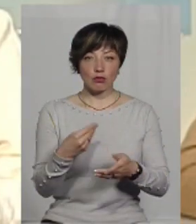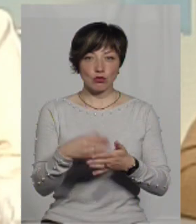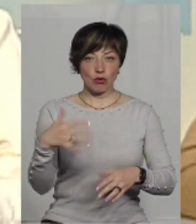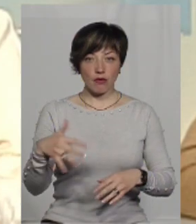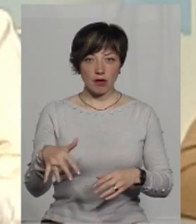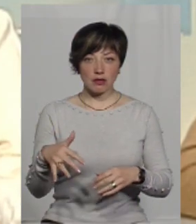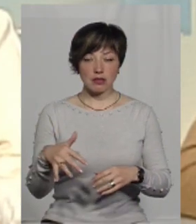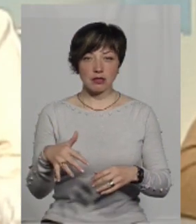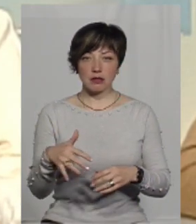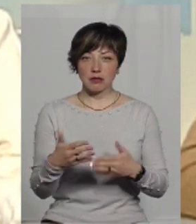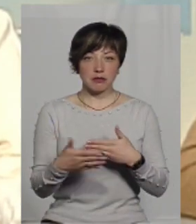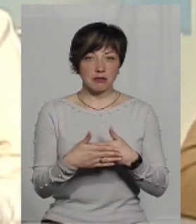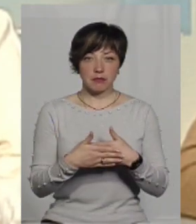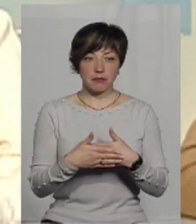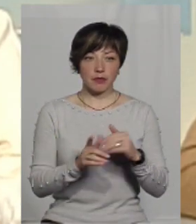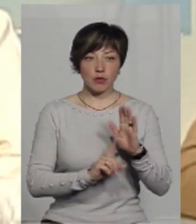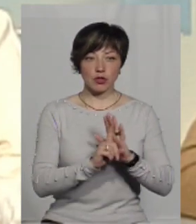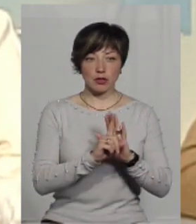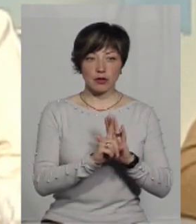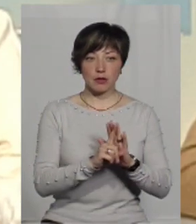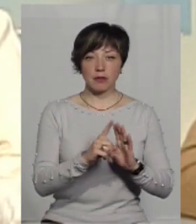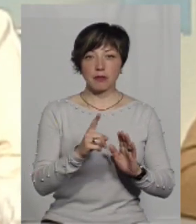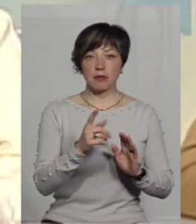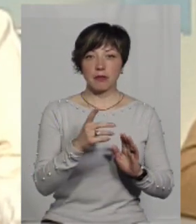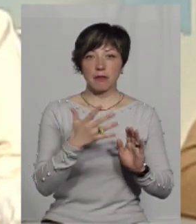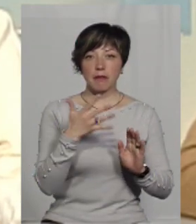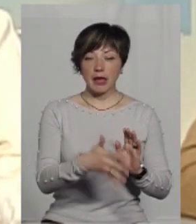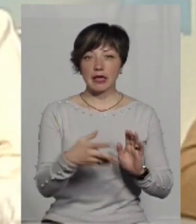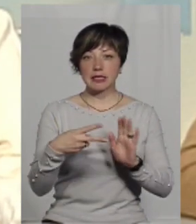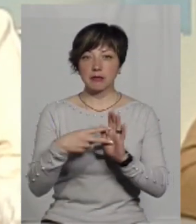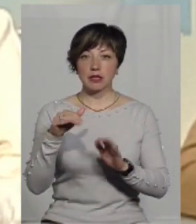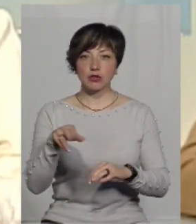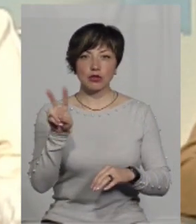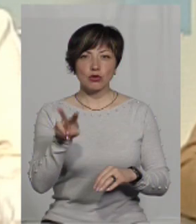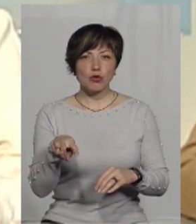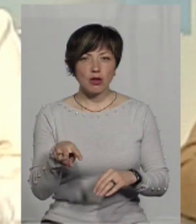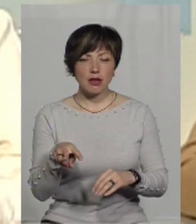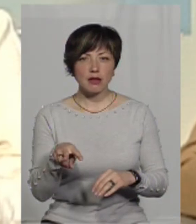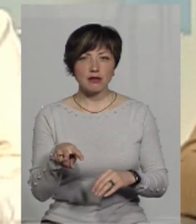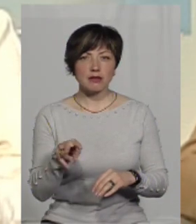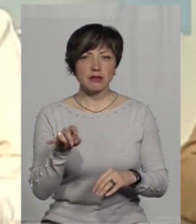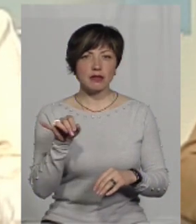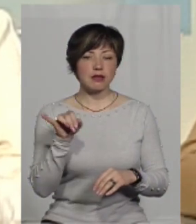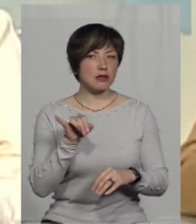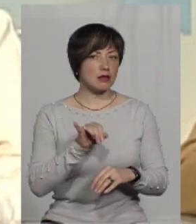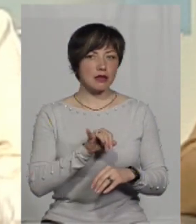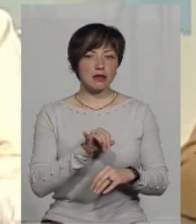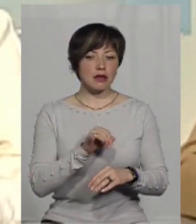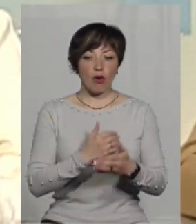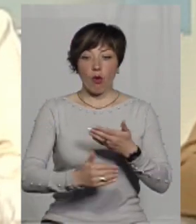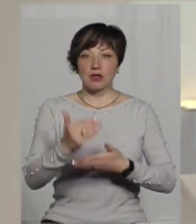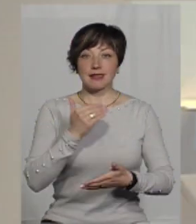досить дороговартісний, його вартість починається від 5-7 тисяч доларів, і, звичайно, там останні моделі